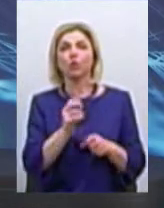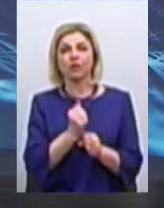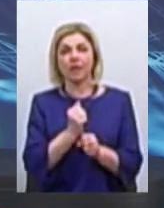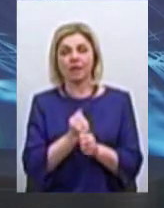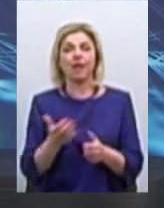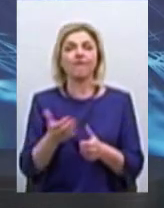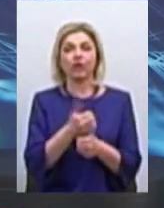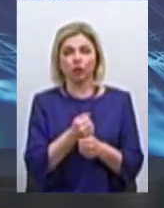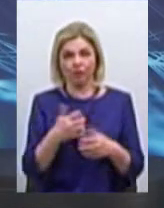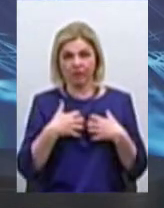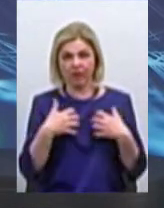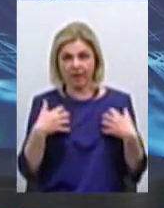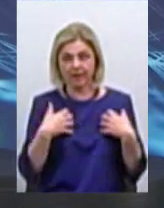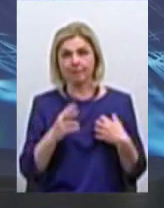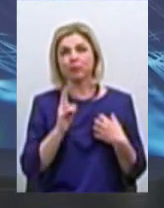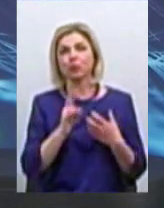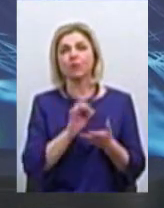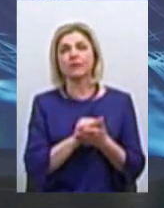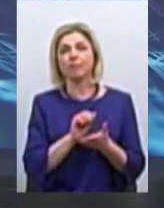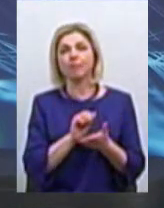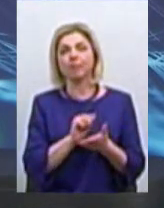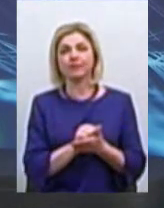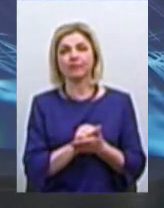яка займається їх